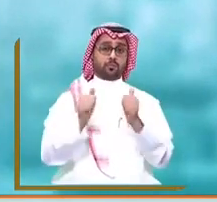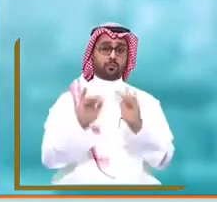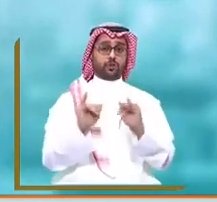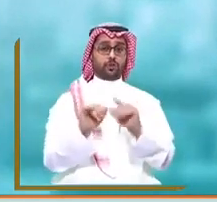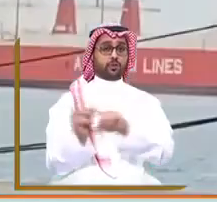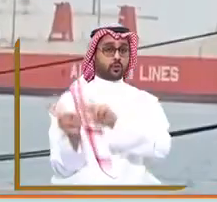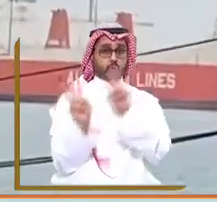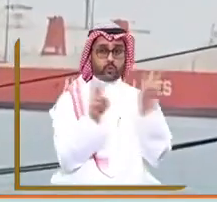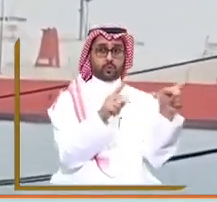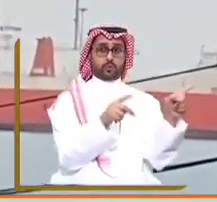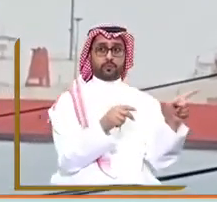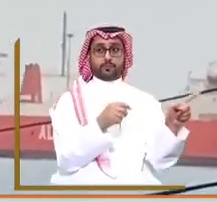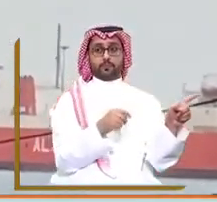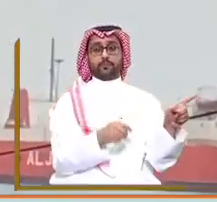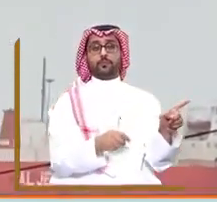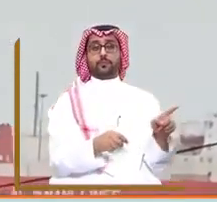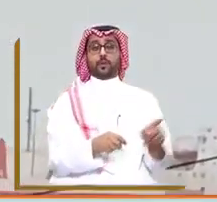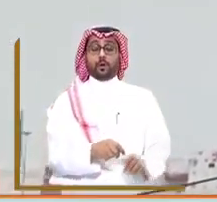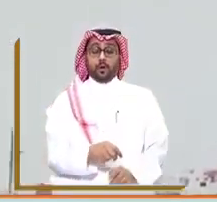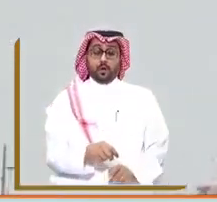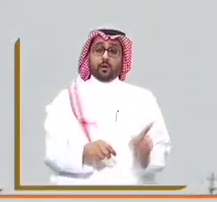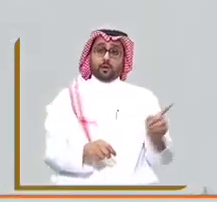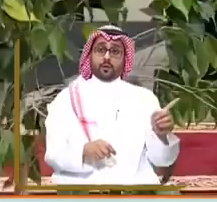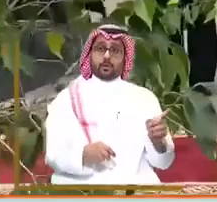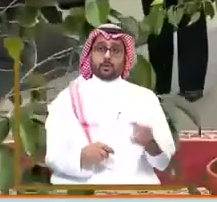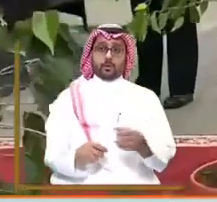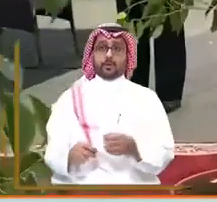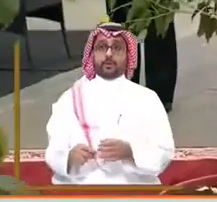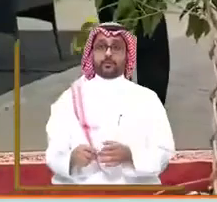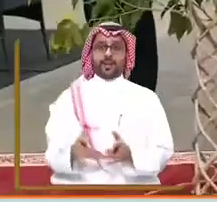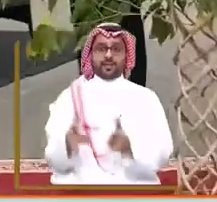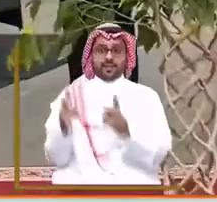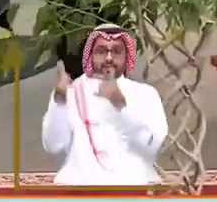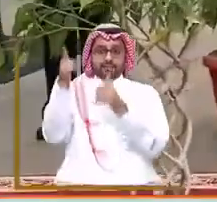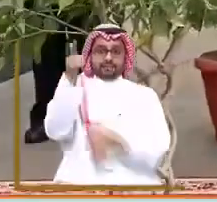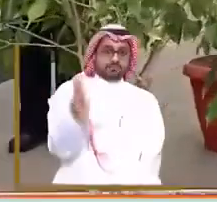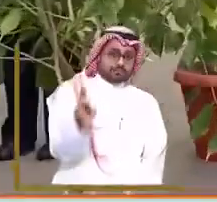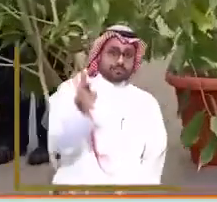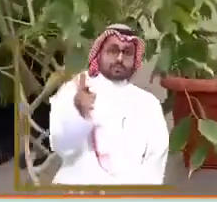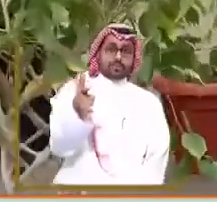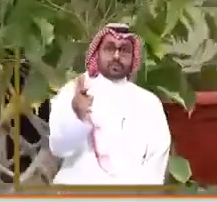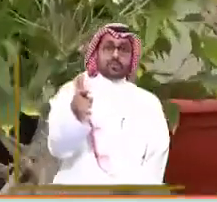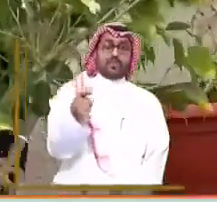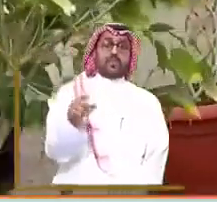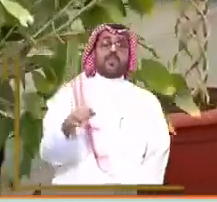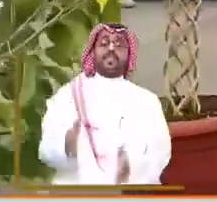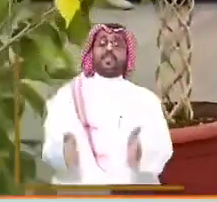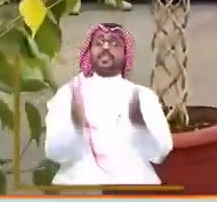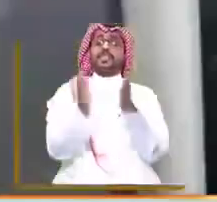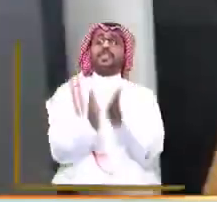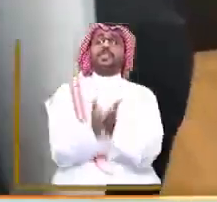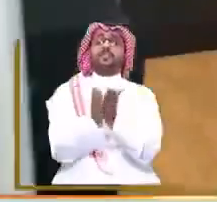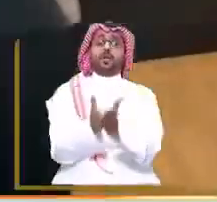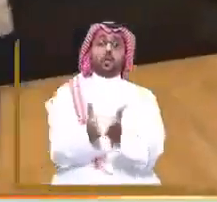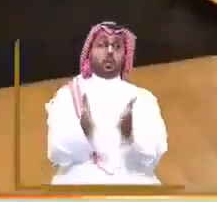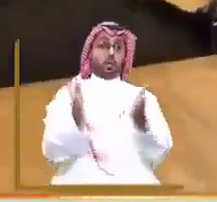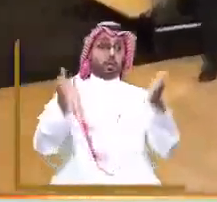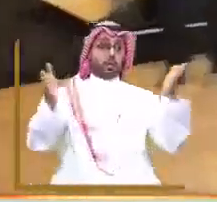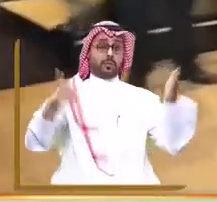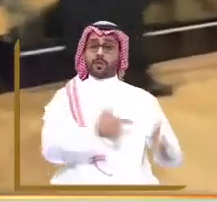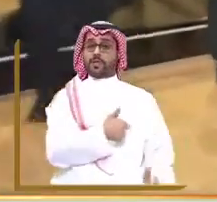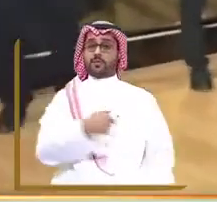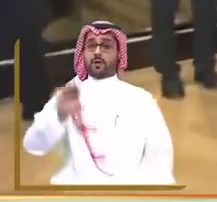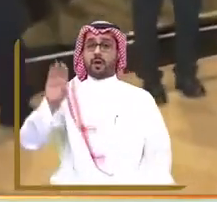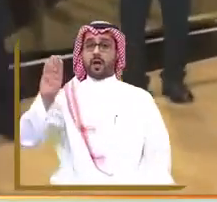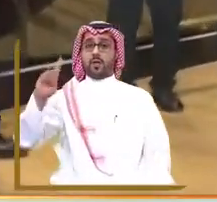التقرير. على رصيف ميناء جدة الإسلامي انتظرت الكروز السياحية العالمية زوارها